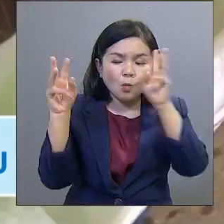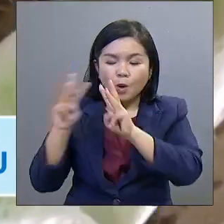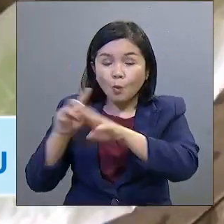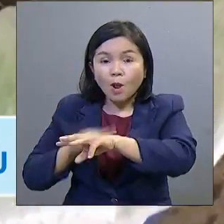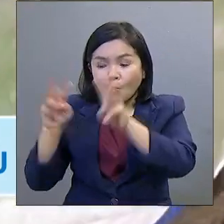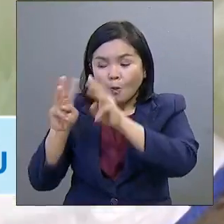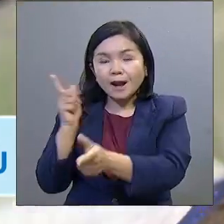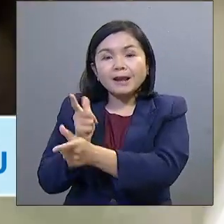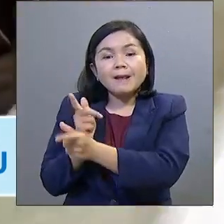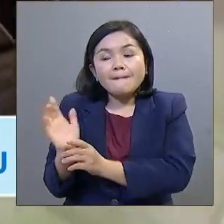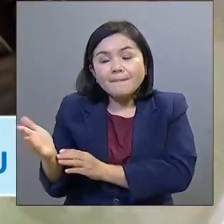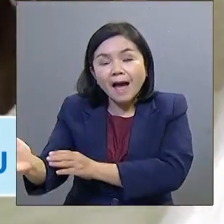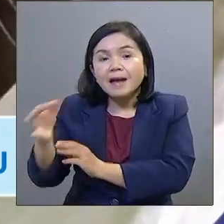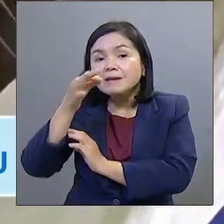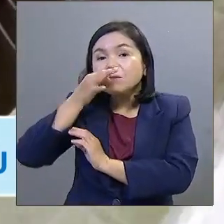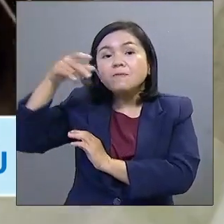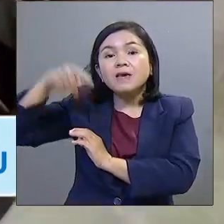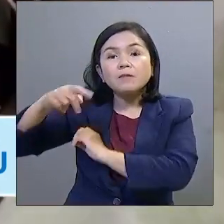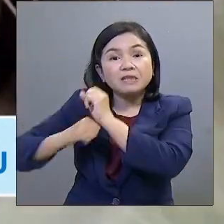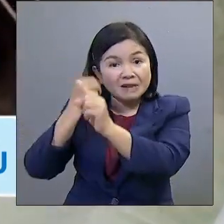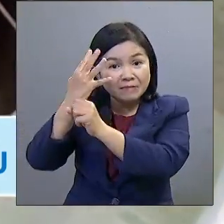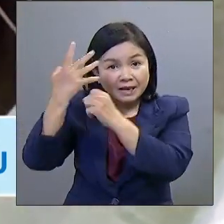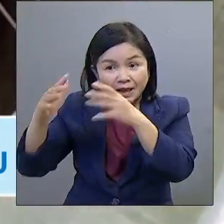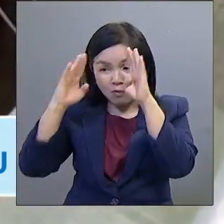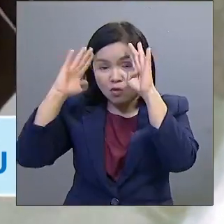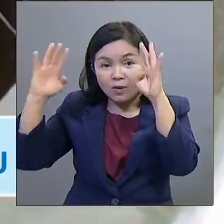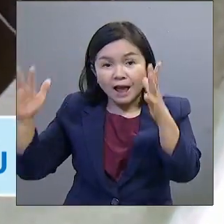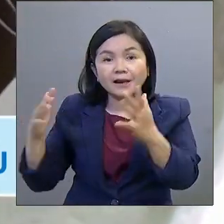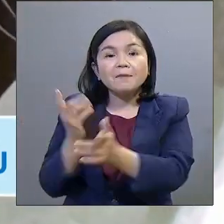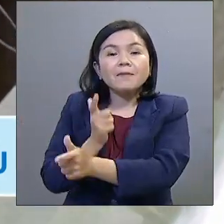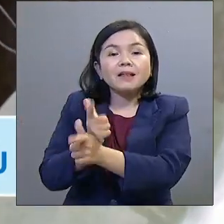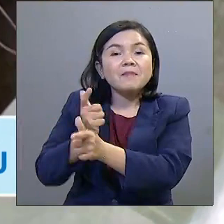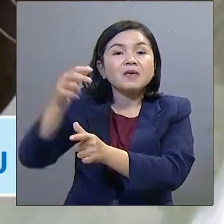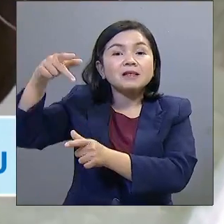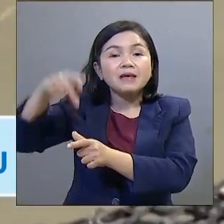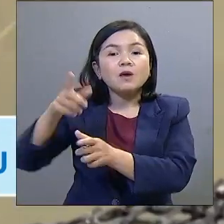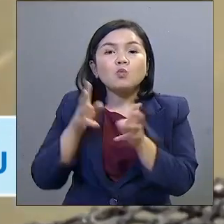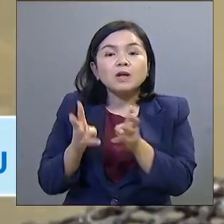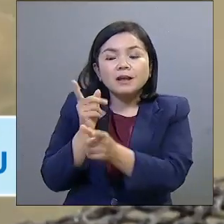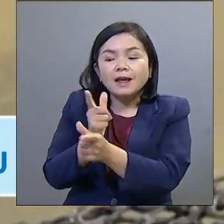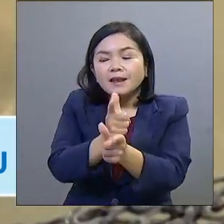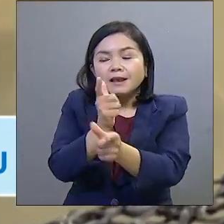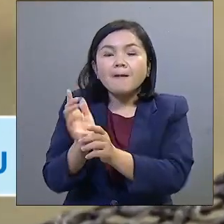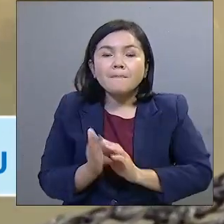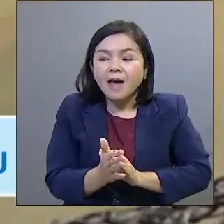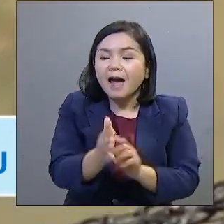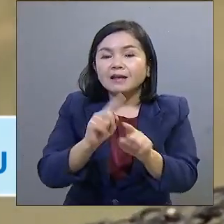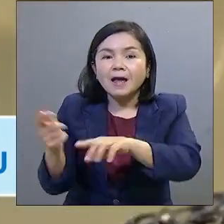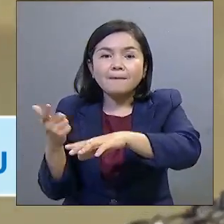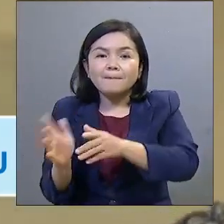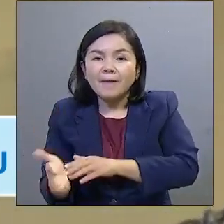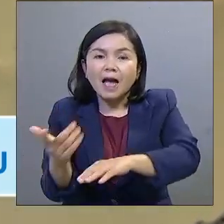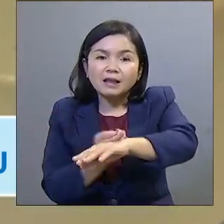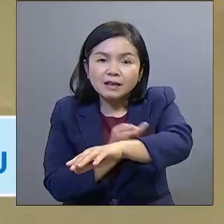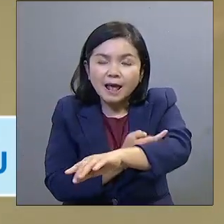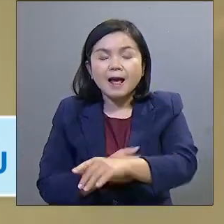เป็นอาชีพเสริมนานร่วม4ปีแหมเหมือนจะเป็นอาชีพหลักนะคะก็มีวิธีการเลี้ยงปลาหลายชนิดค่ะมีทั้งปลานิลปลาแรดปล